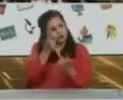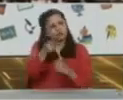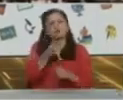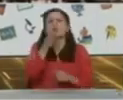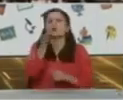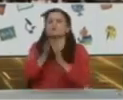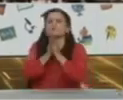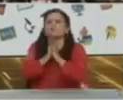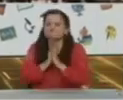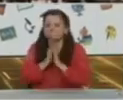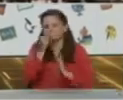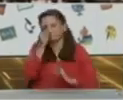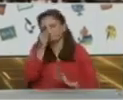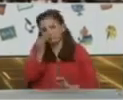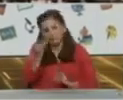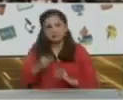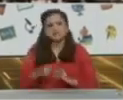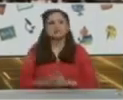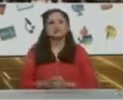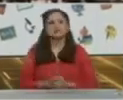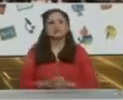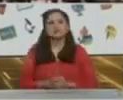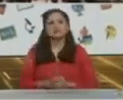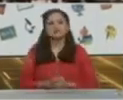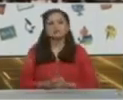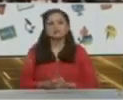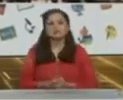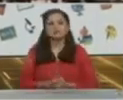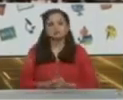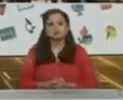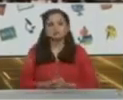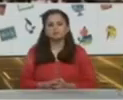हैं कि आप